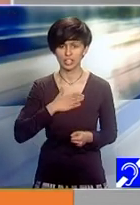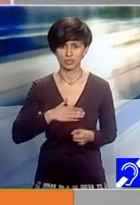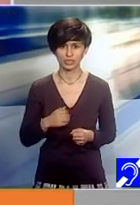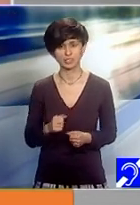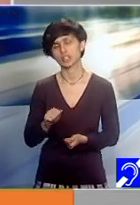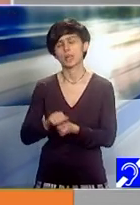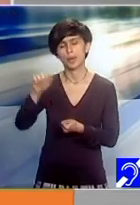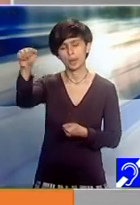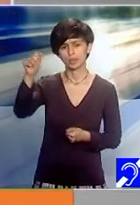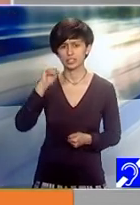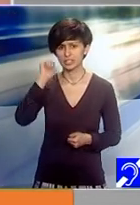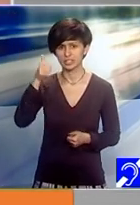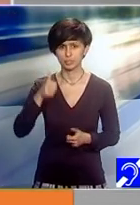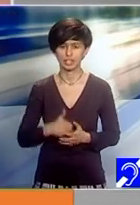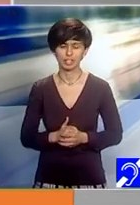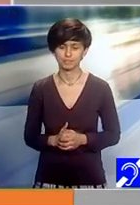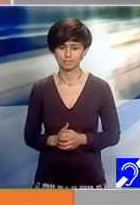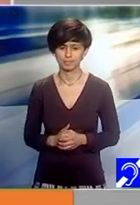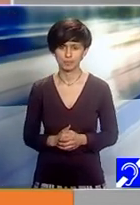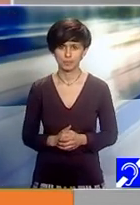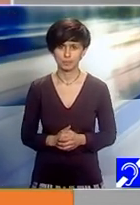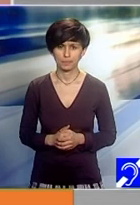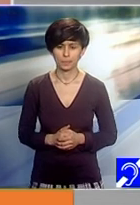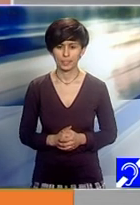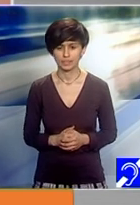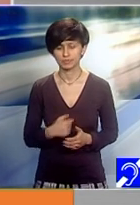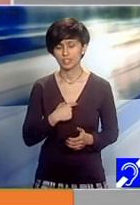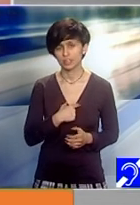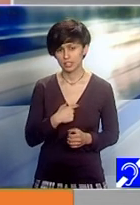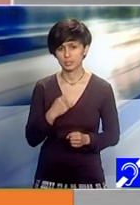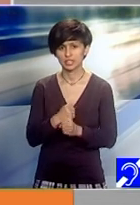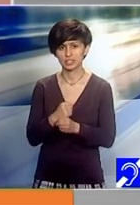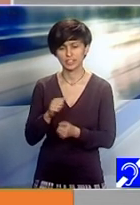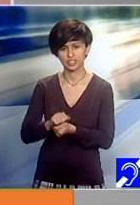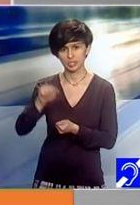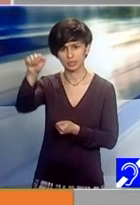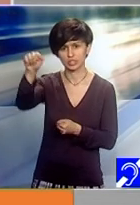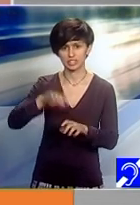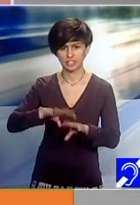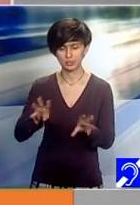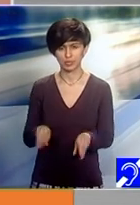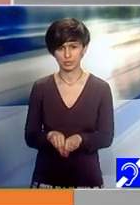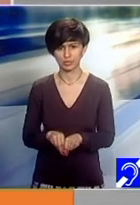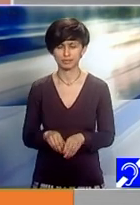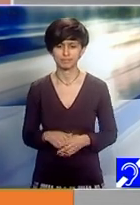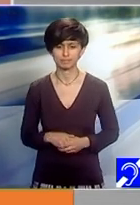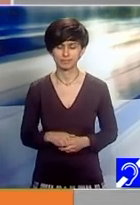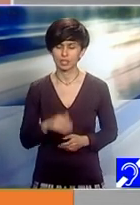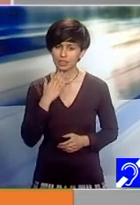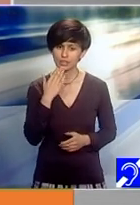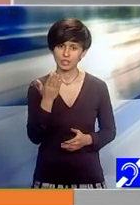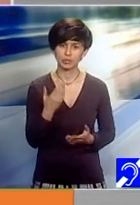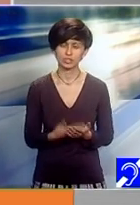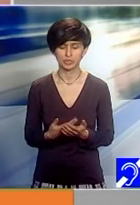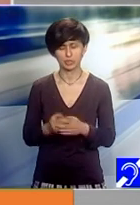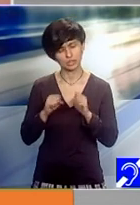Și cu siguranță o să puteți marșa împreună în continuare. Vă mulțumesc foarte mult pentru intervenție. Cu